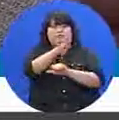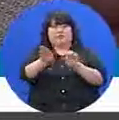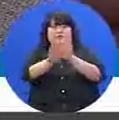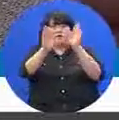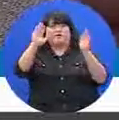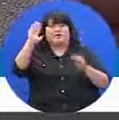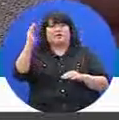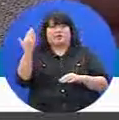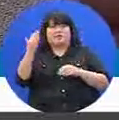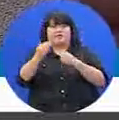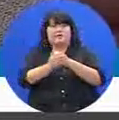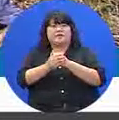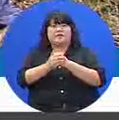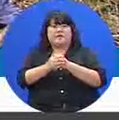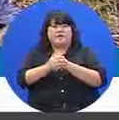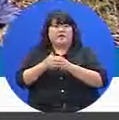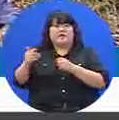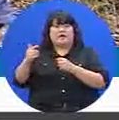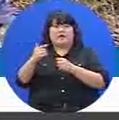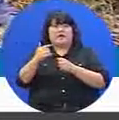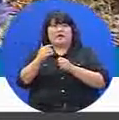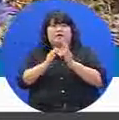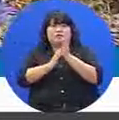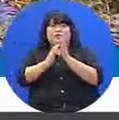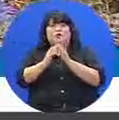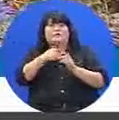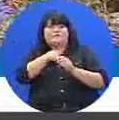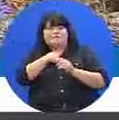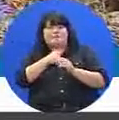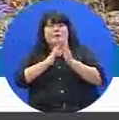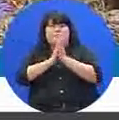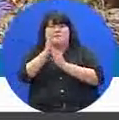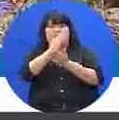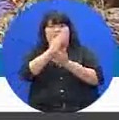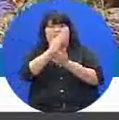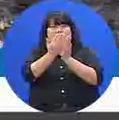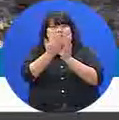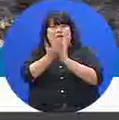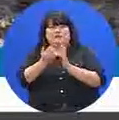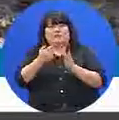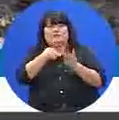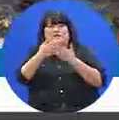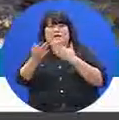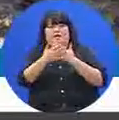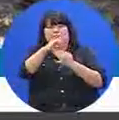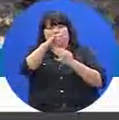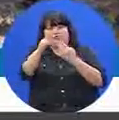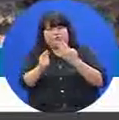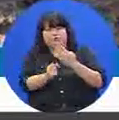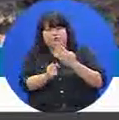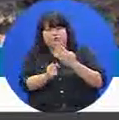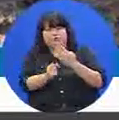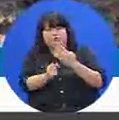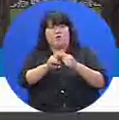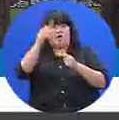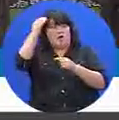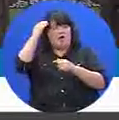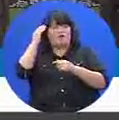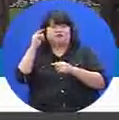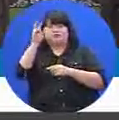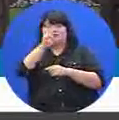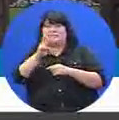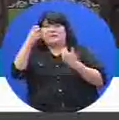열립니다. 천년송 소원빌기와 단풍 책갈피 만들기 등 다양한 체험 프로그램과 국악 공연